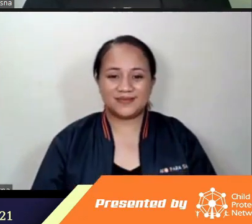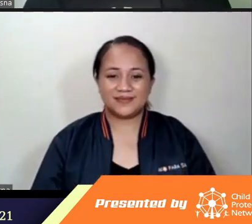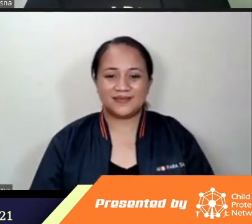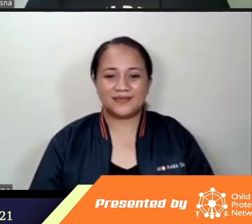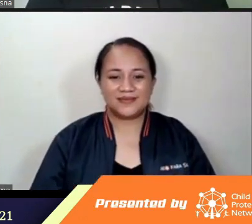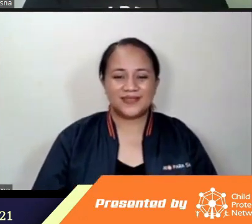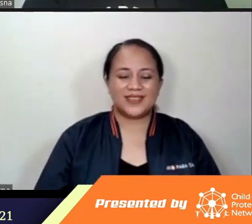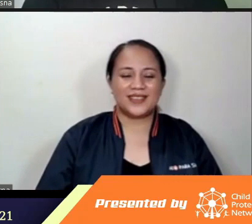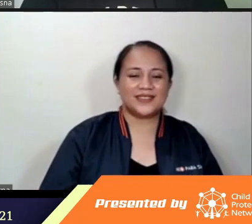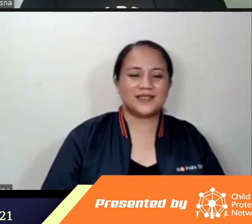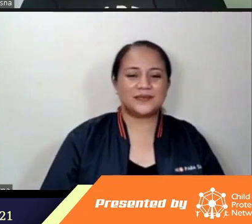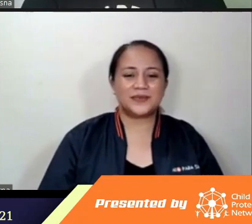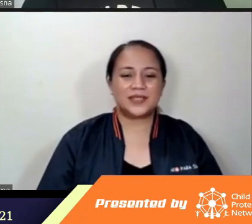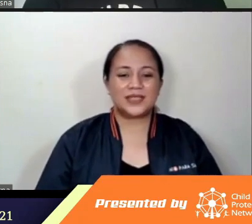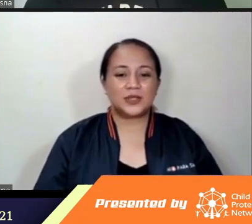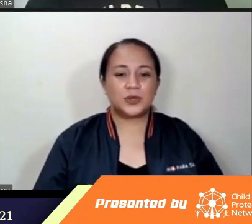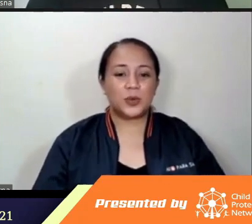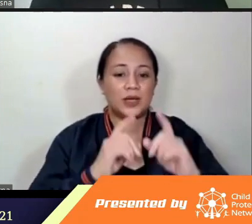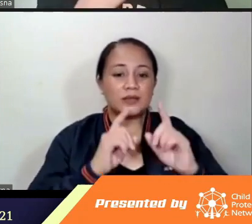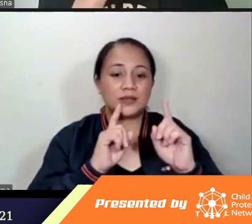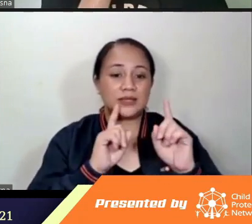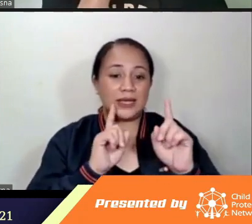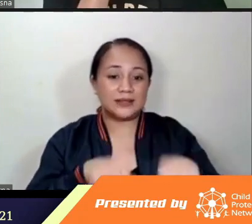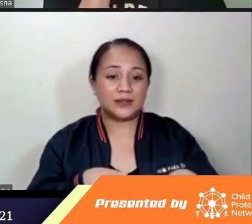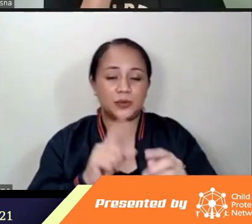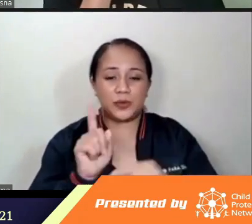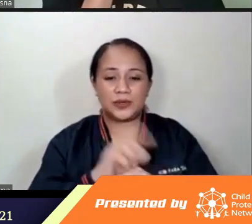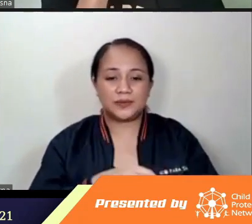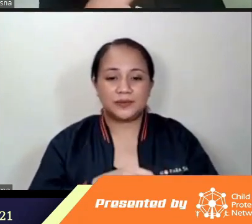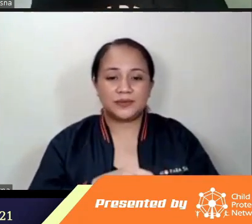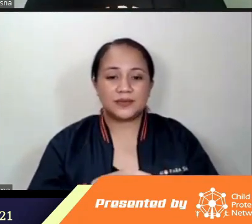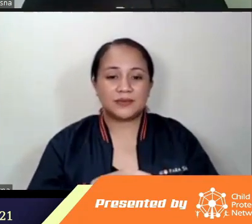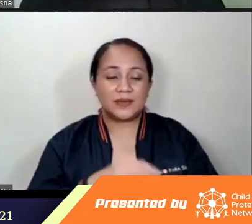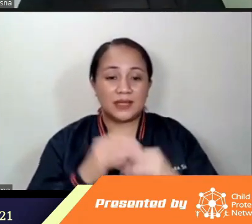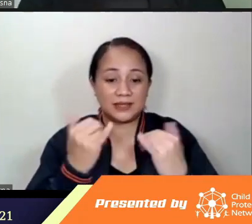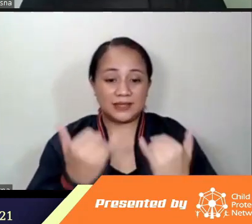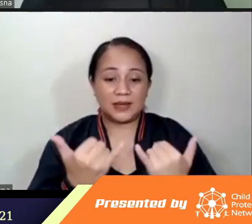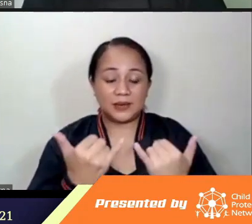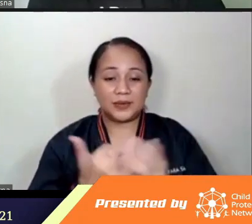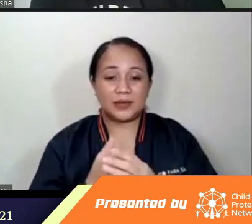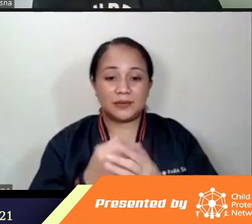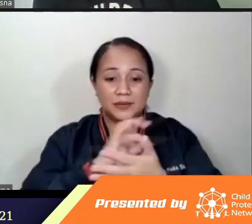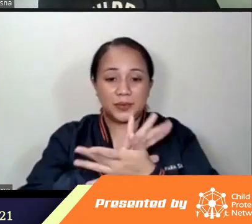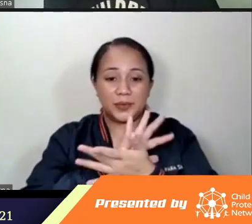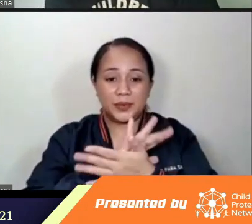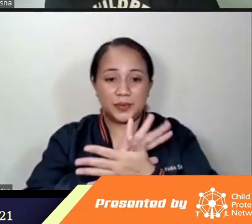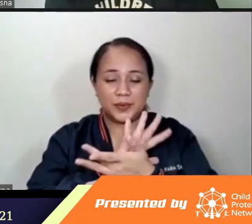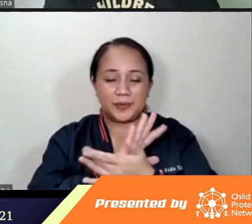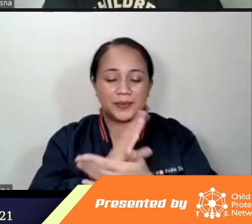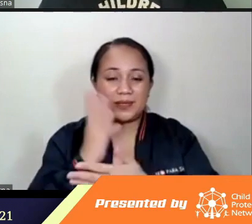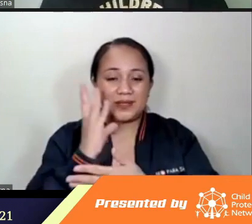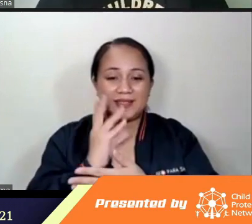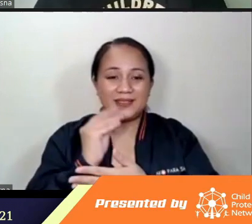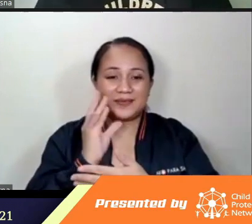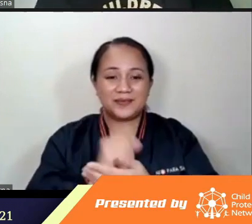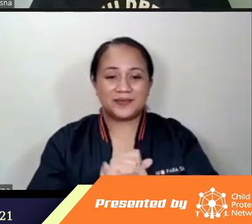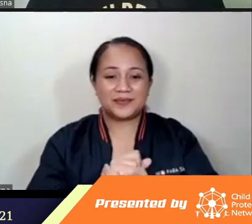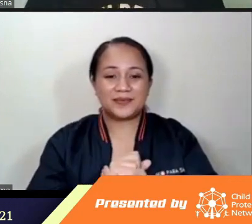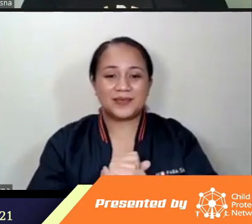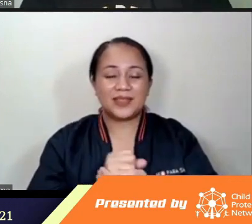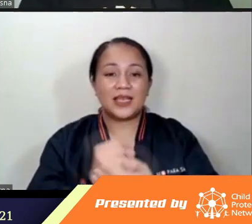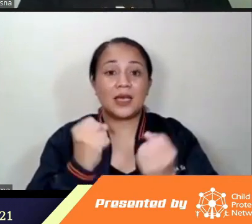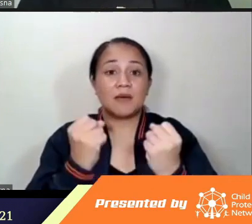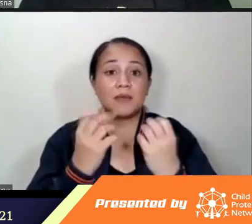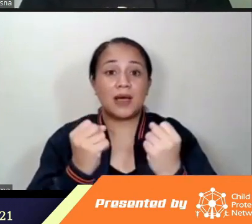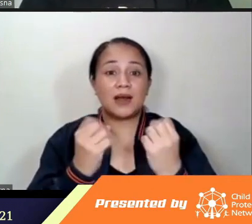Thank you po. So to answer that question po is, sa panahon ngayon na may pandemya tayong nararanasan, maraming